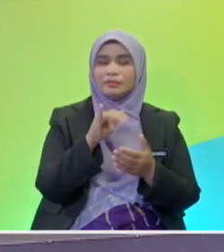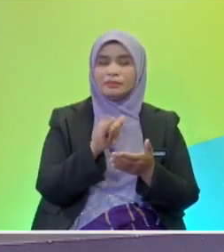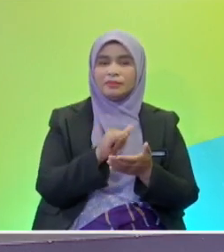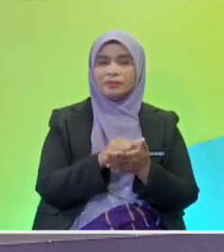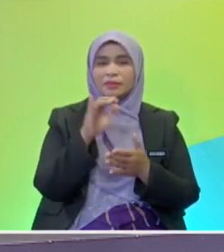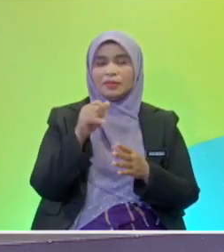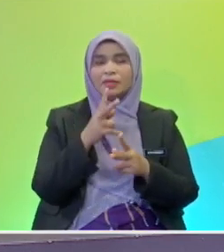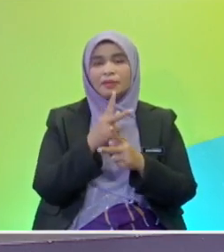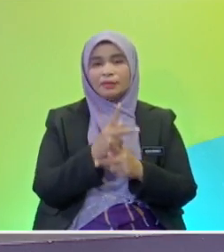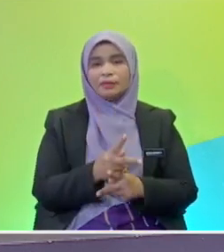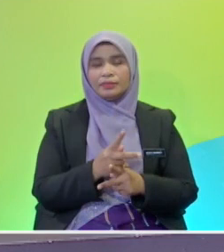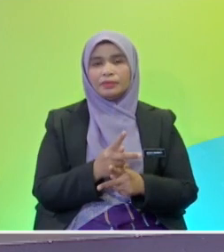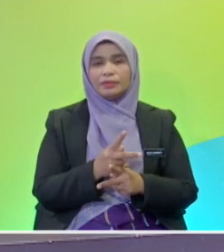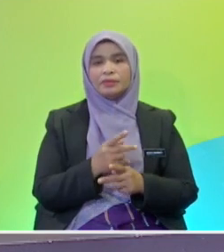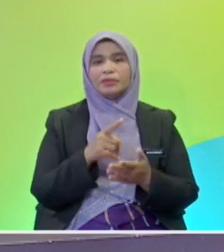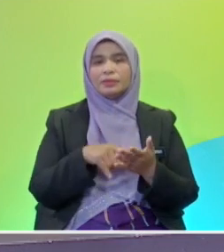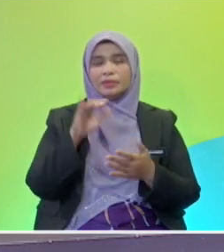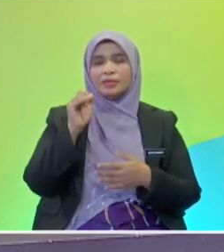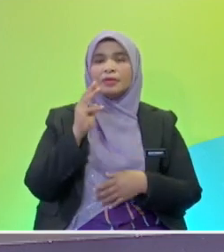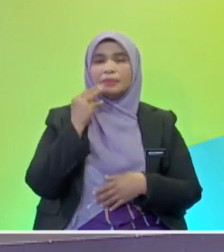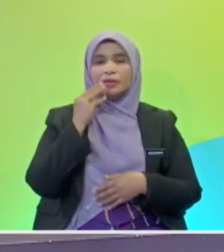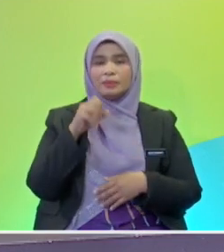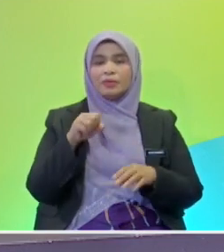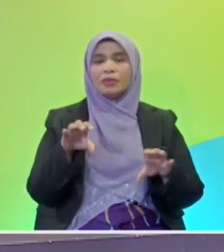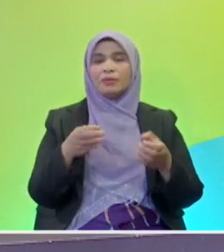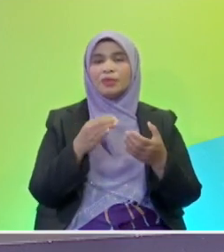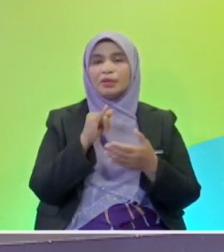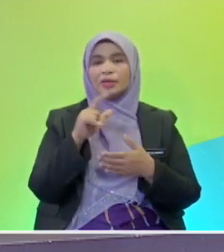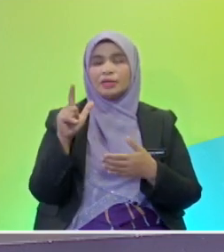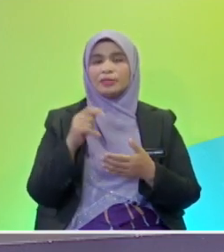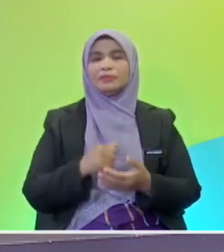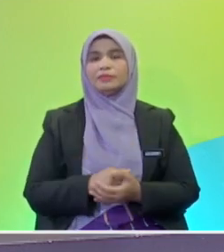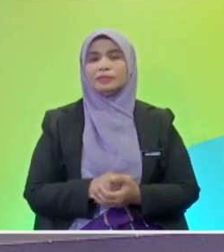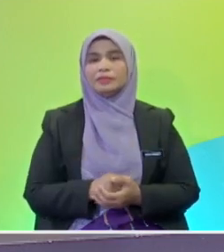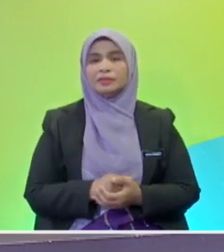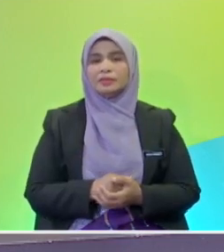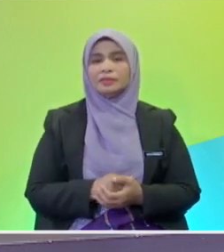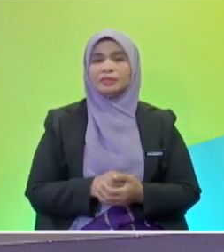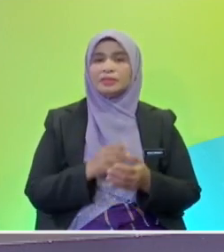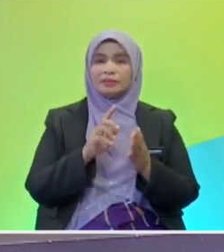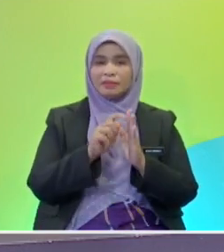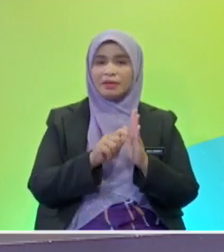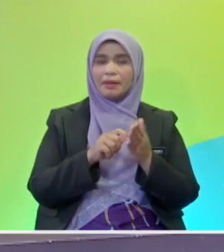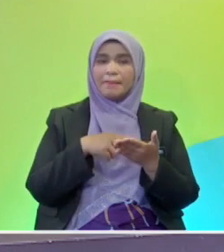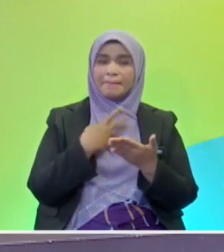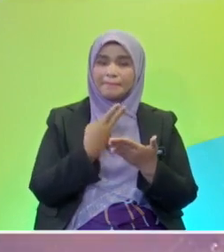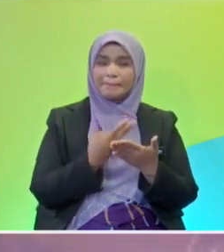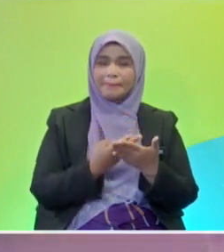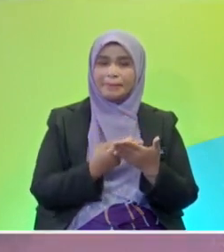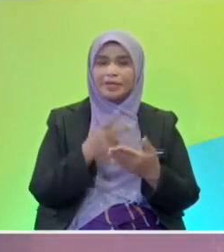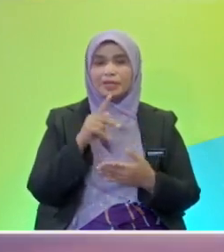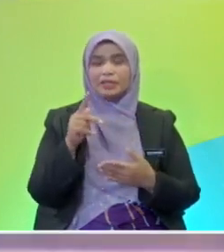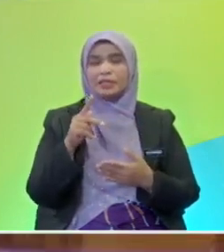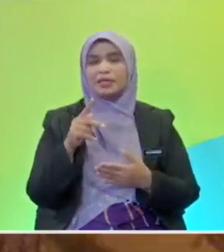apa yang Mira boleh buat ialah okey Mira ada kat situ contoh juga kan okey kita akan terbalikkan tatakan